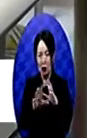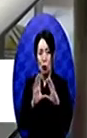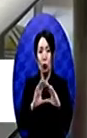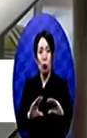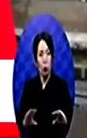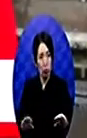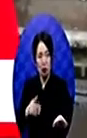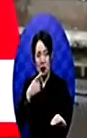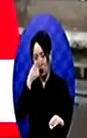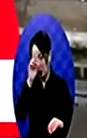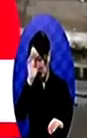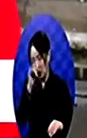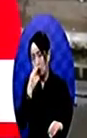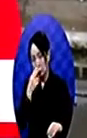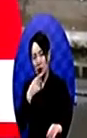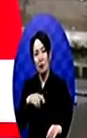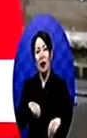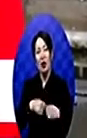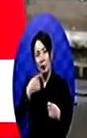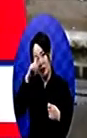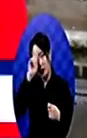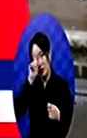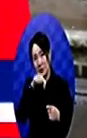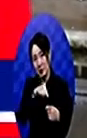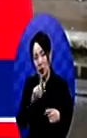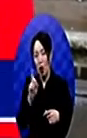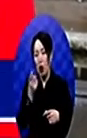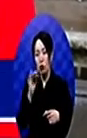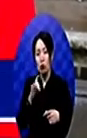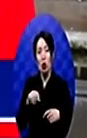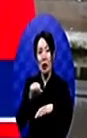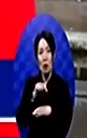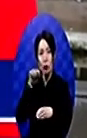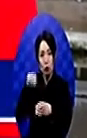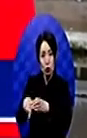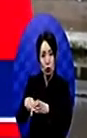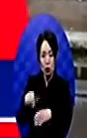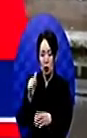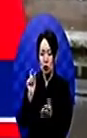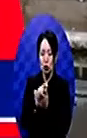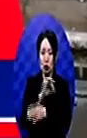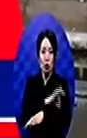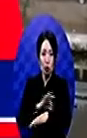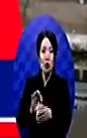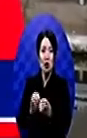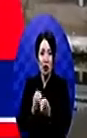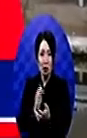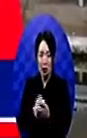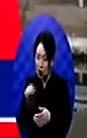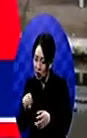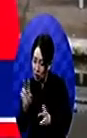байгаа юм аа. Гэмт сохи судлын үндэсний төв маань Хөвсгөл аймагт маш чухал төсөл хэрэгжүүлж, за үүний үр